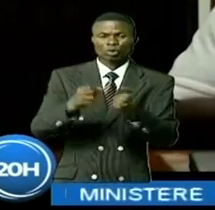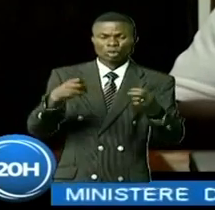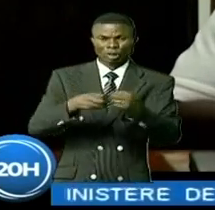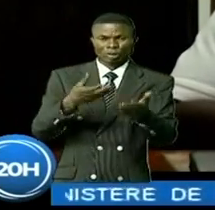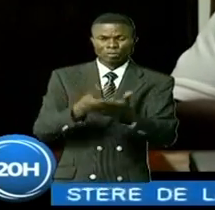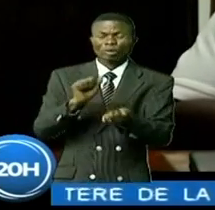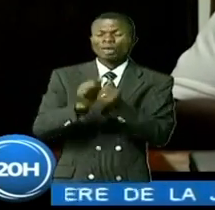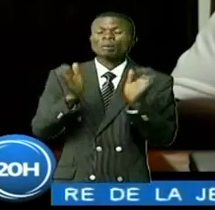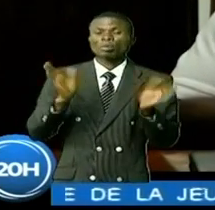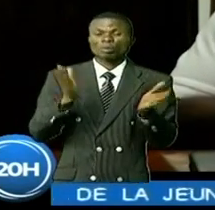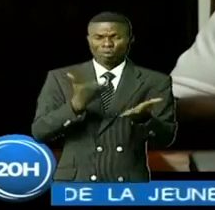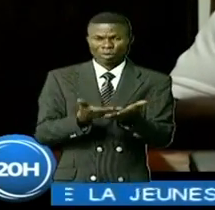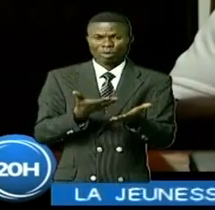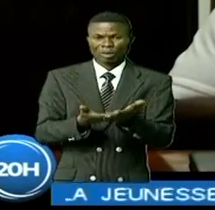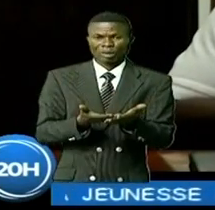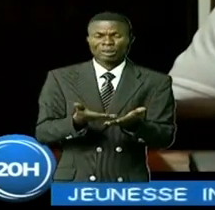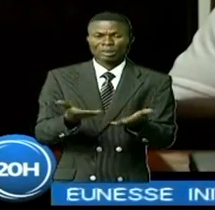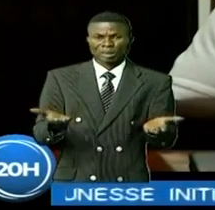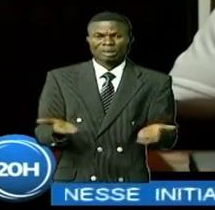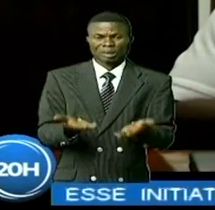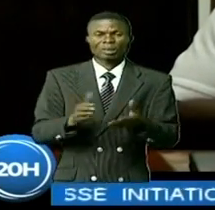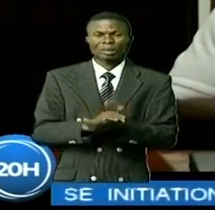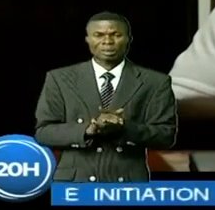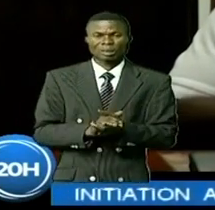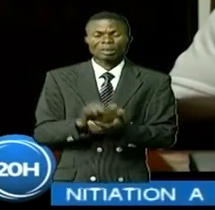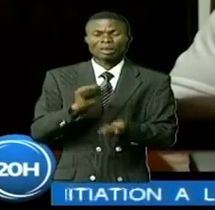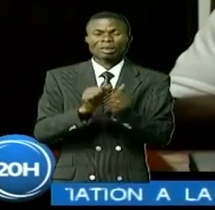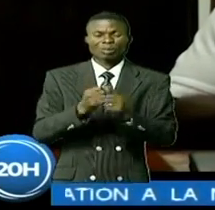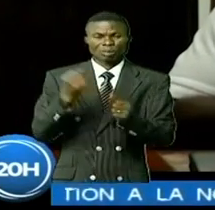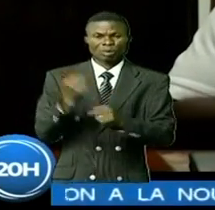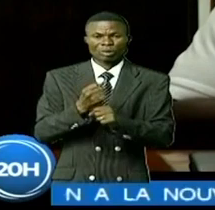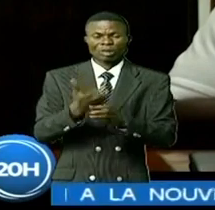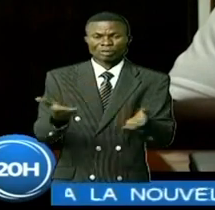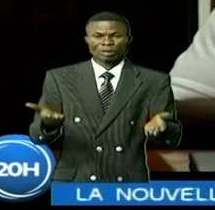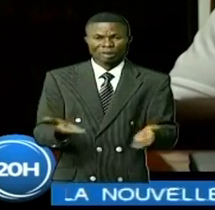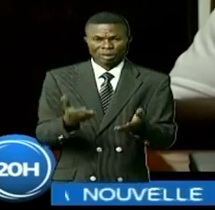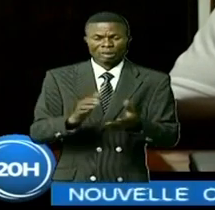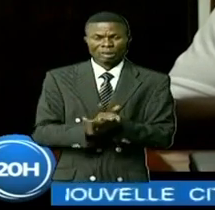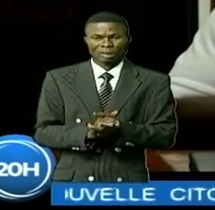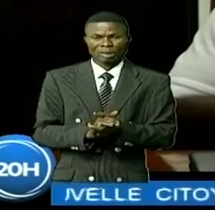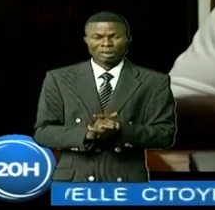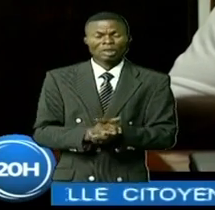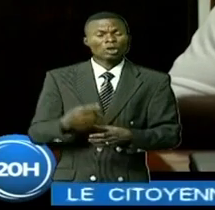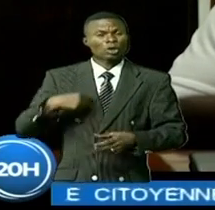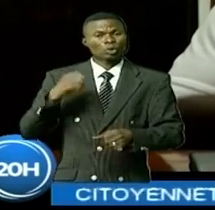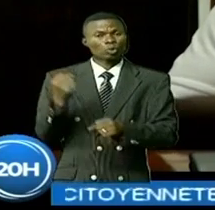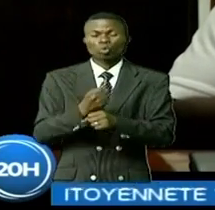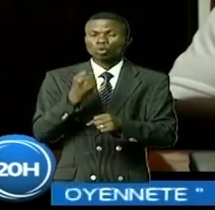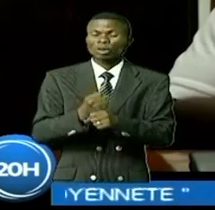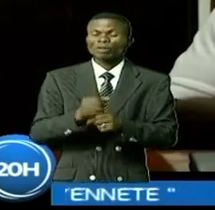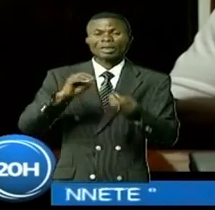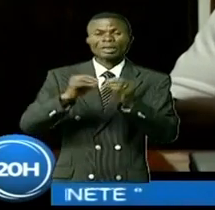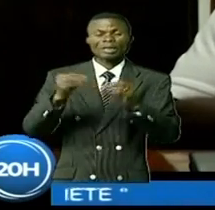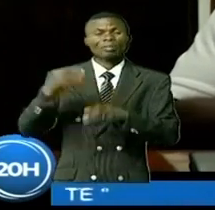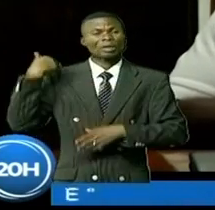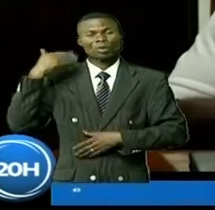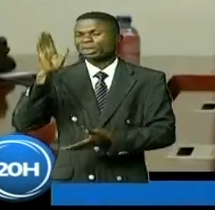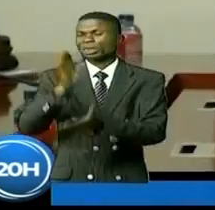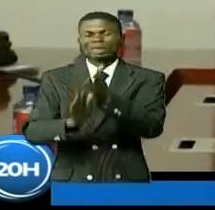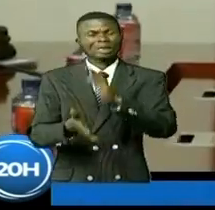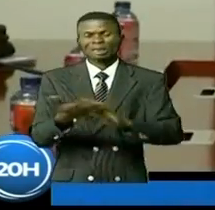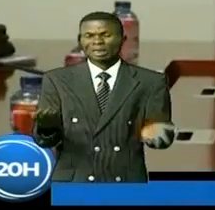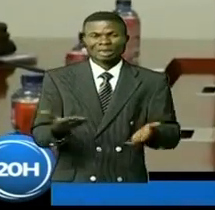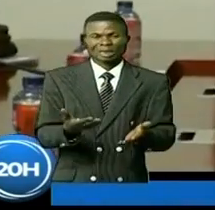sérieux, et surtout en matière de travail. Parce que nous travaillons sans une numéro d'application